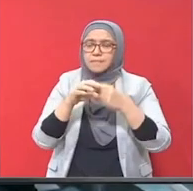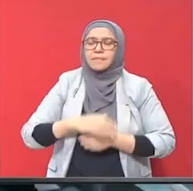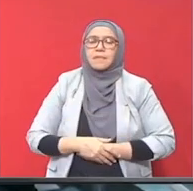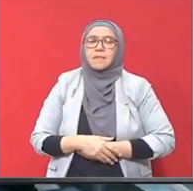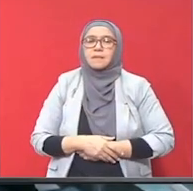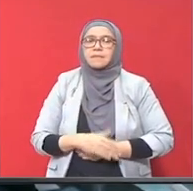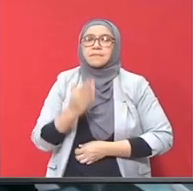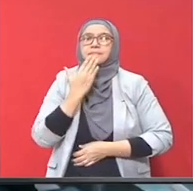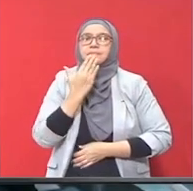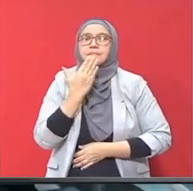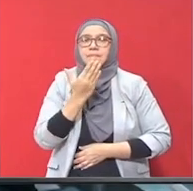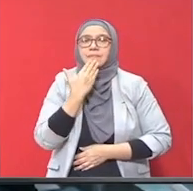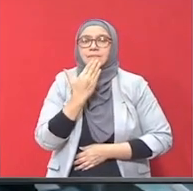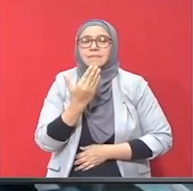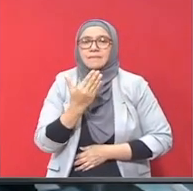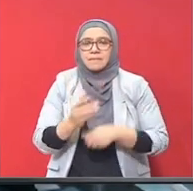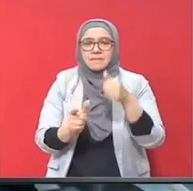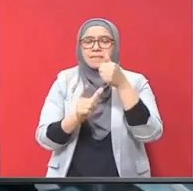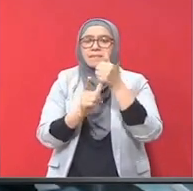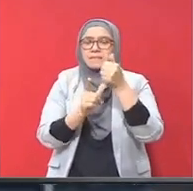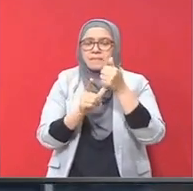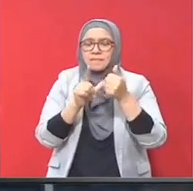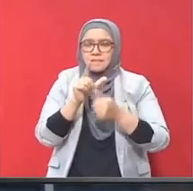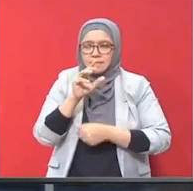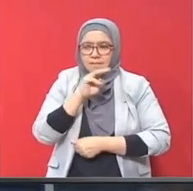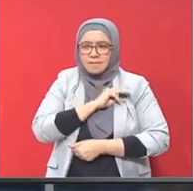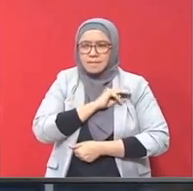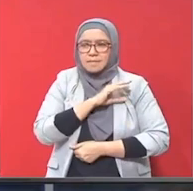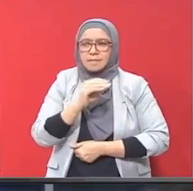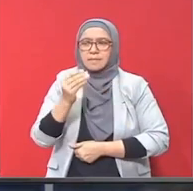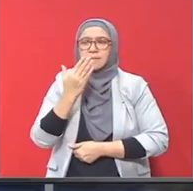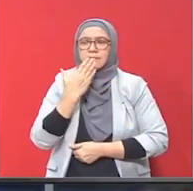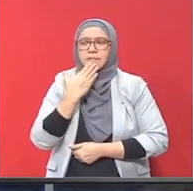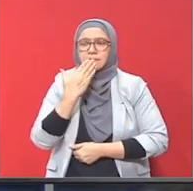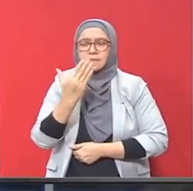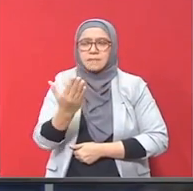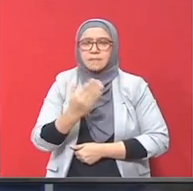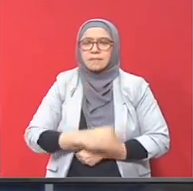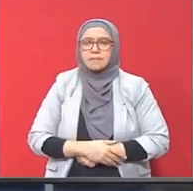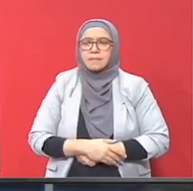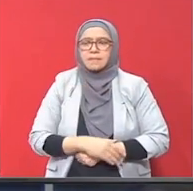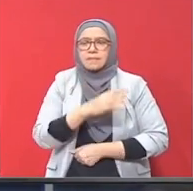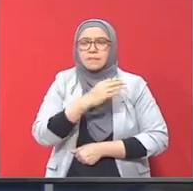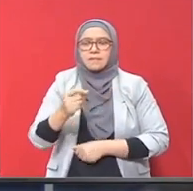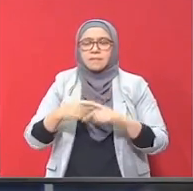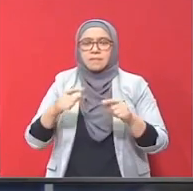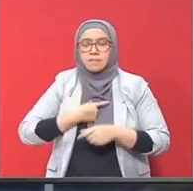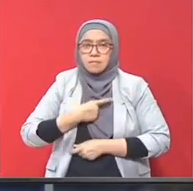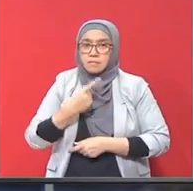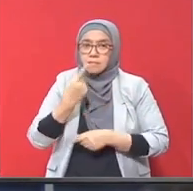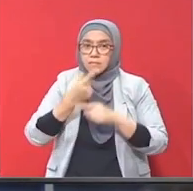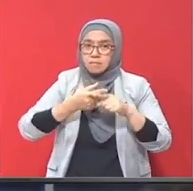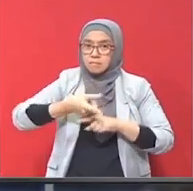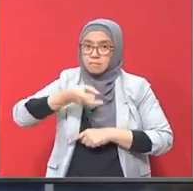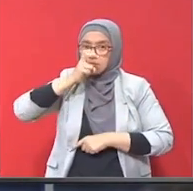Makasih kepada hehe timbalan menteri terima kasih dan nah penghargaan di atas pendirian tegas oleh kerajaan